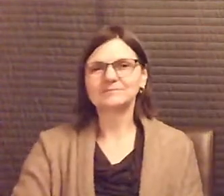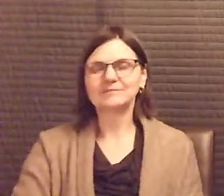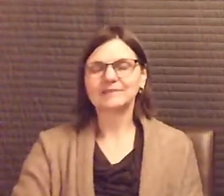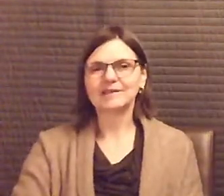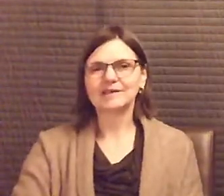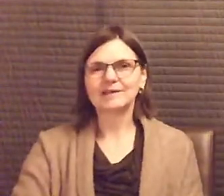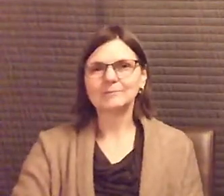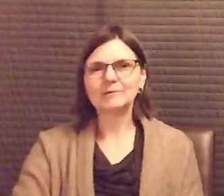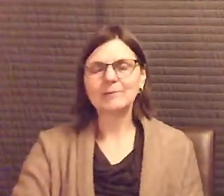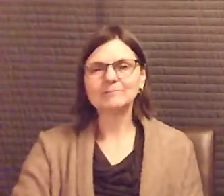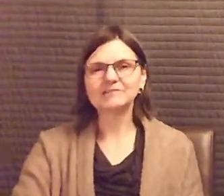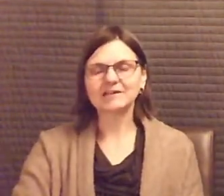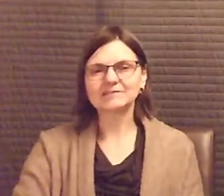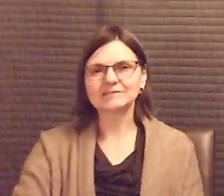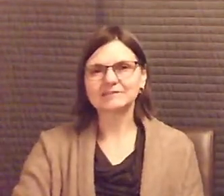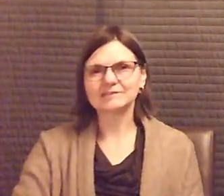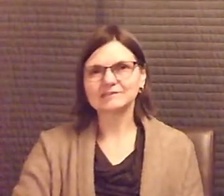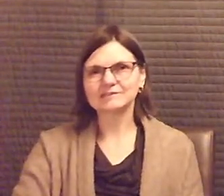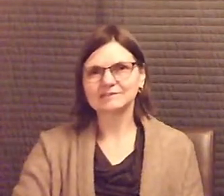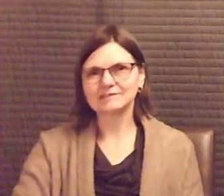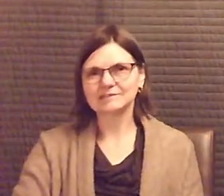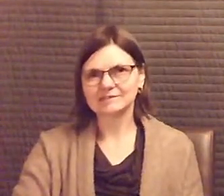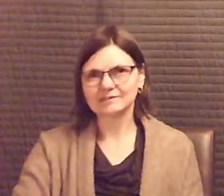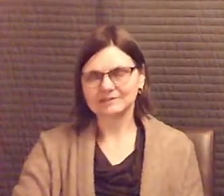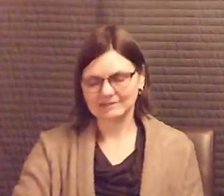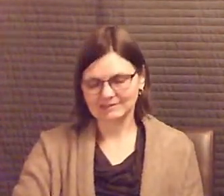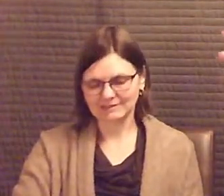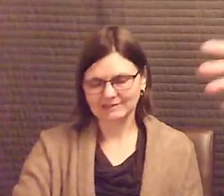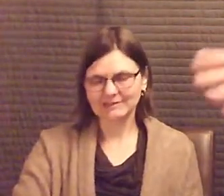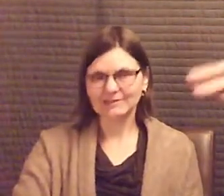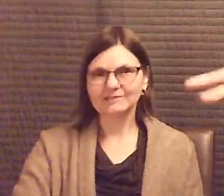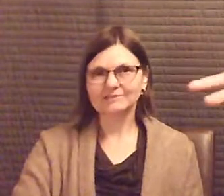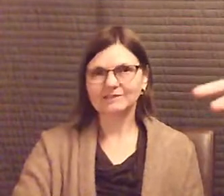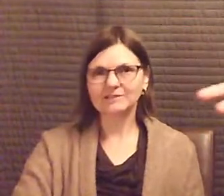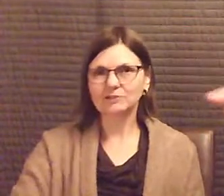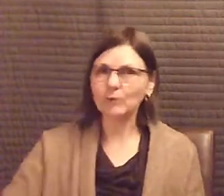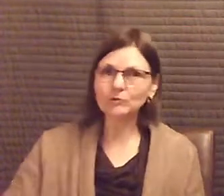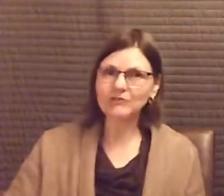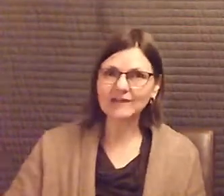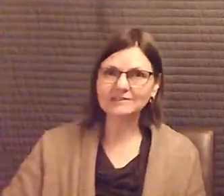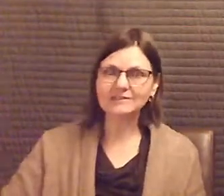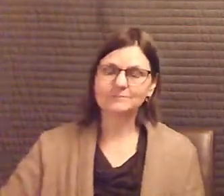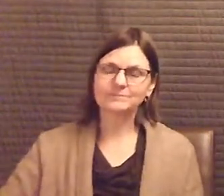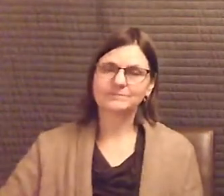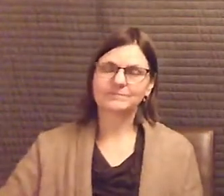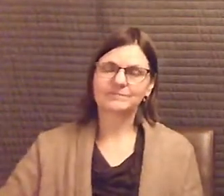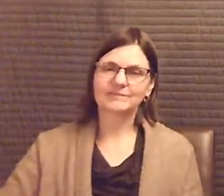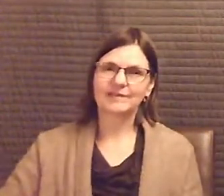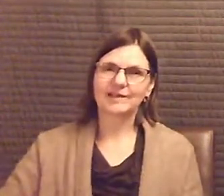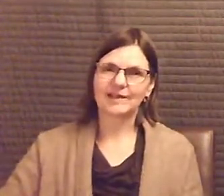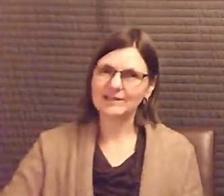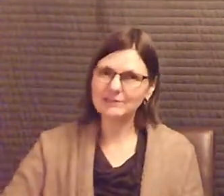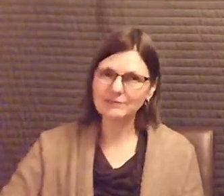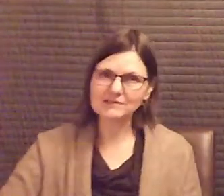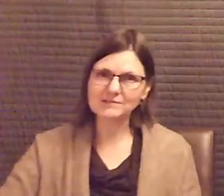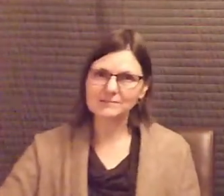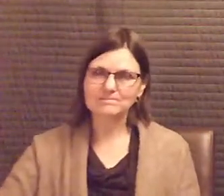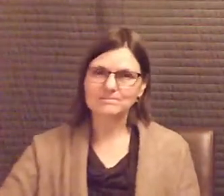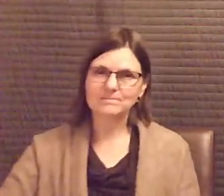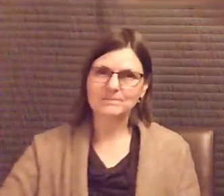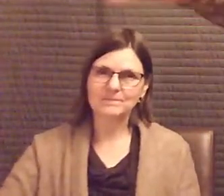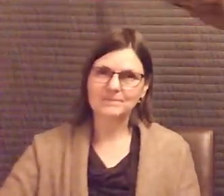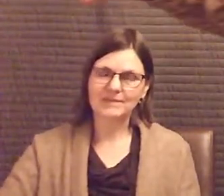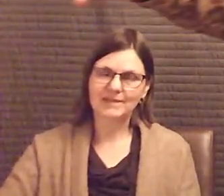wat de bijbel zegt delen oh ze lieten de boot 8 een walvis en lief is